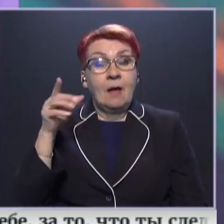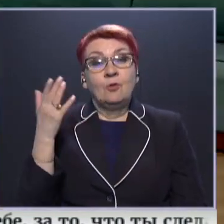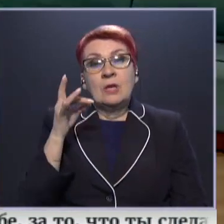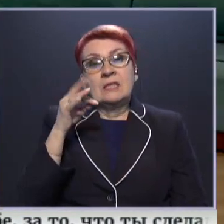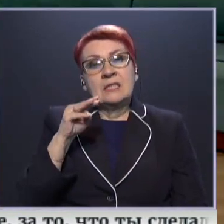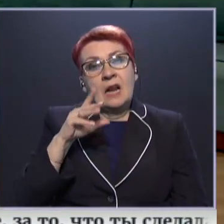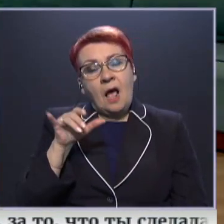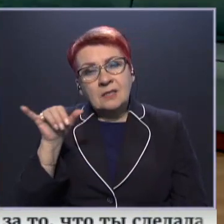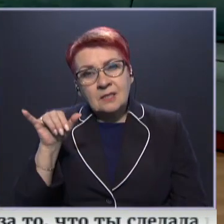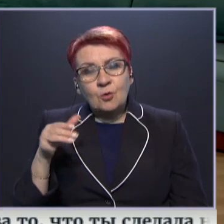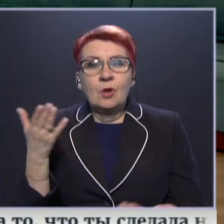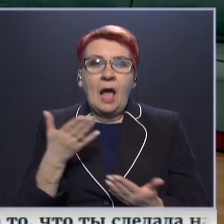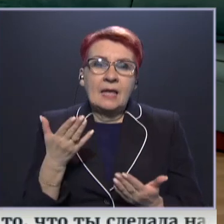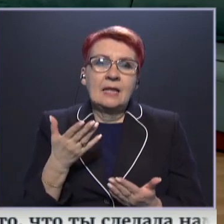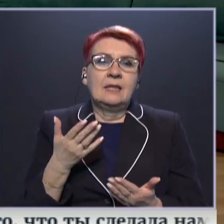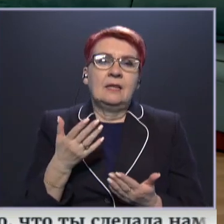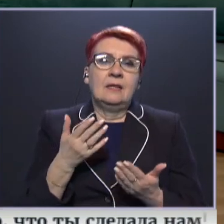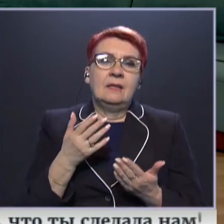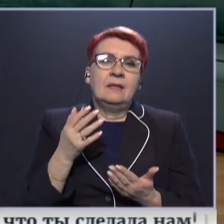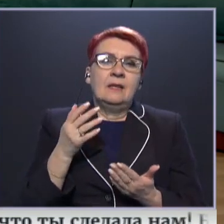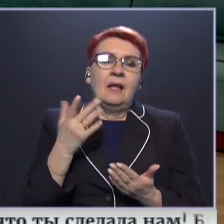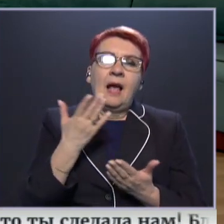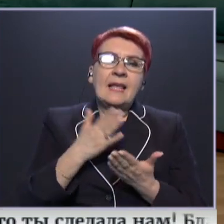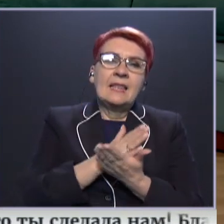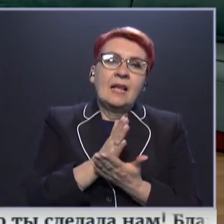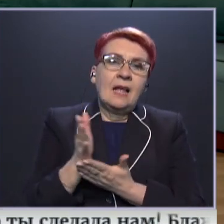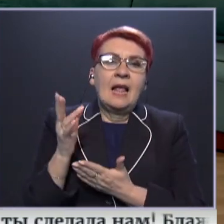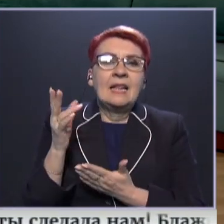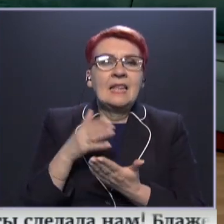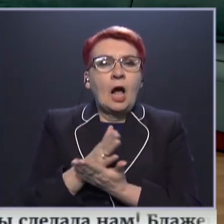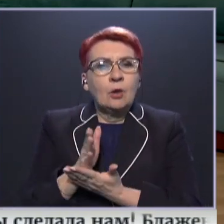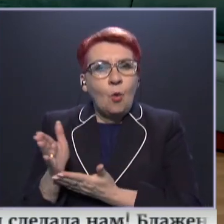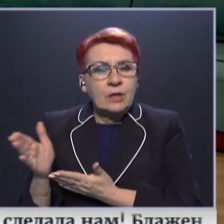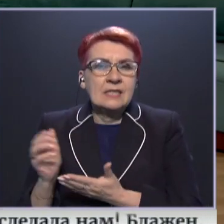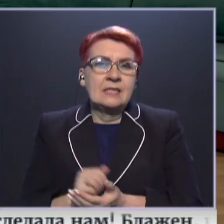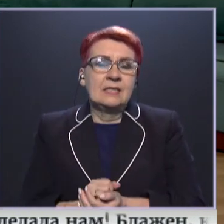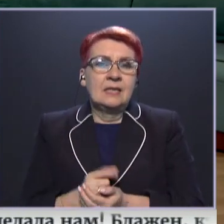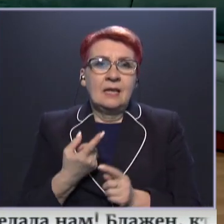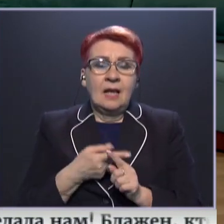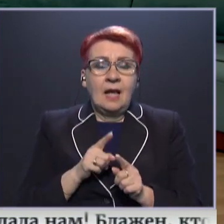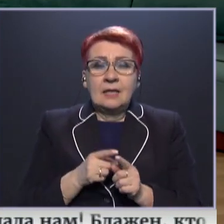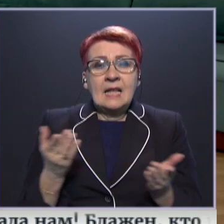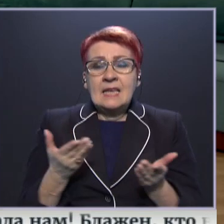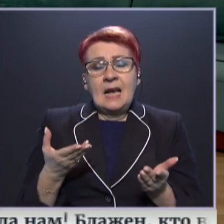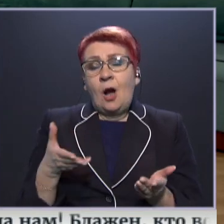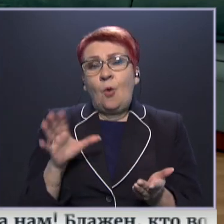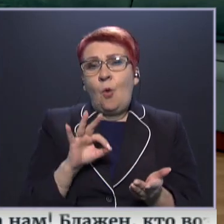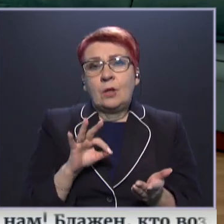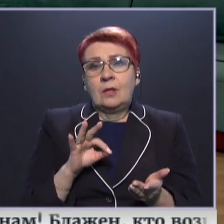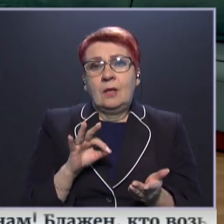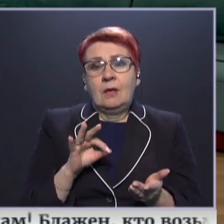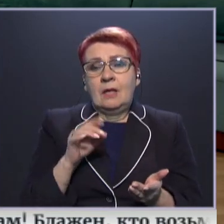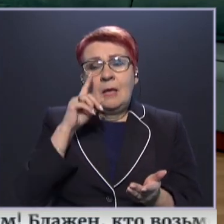или наклонности, да, или что это еще. Поэтому здесь вот это скорее уже не какое-то вот какое-то